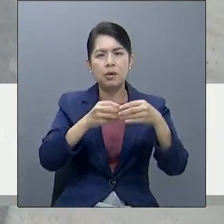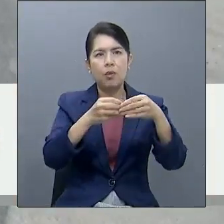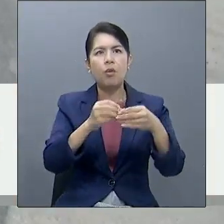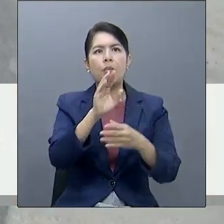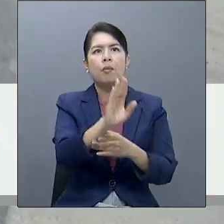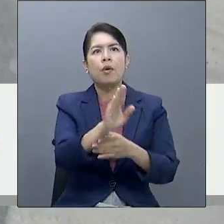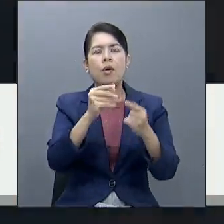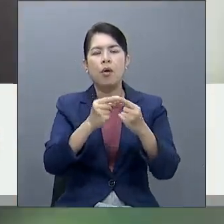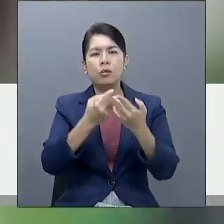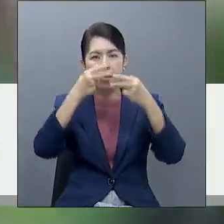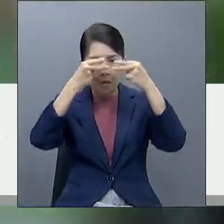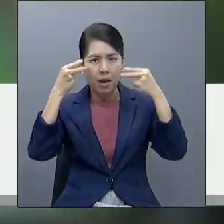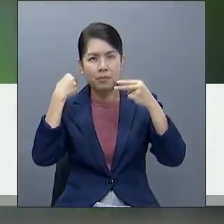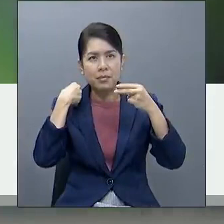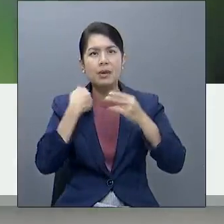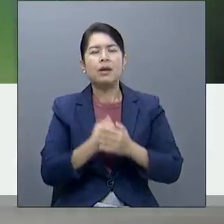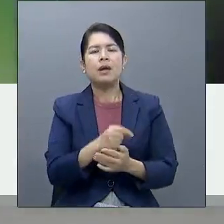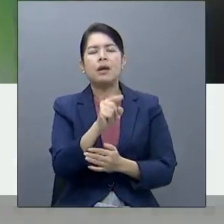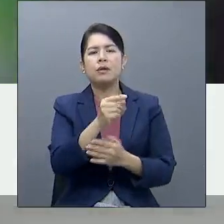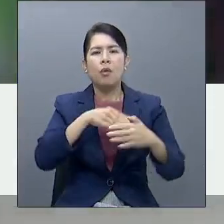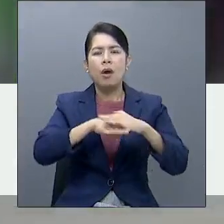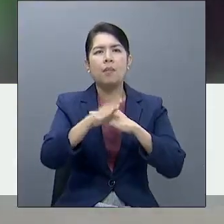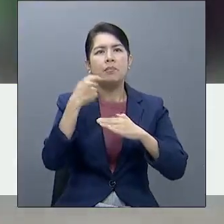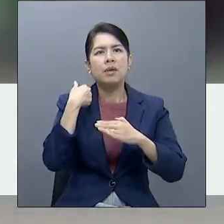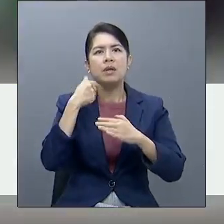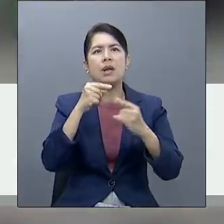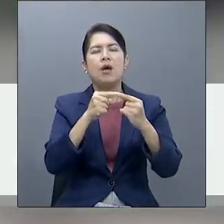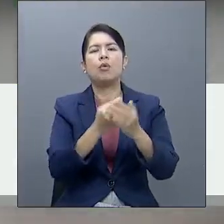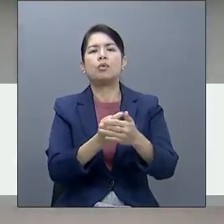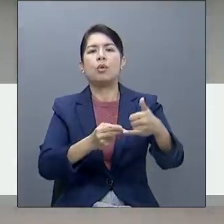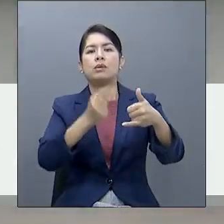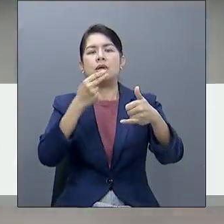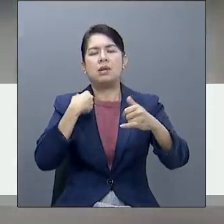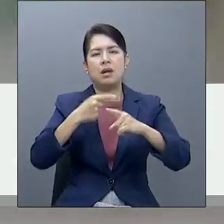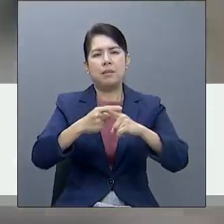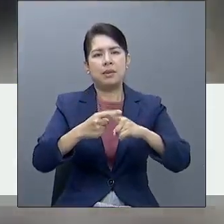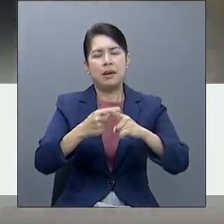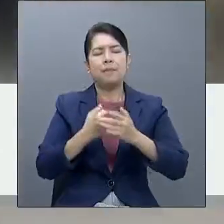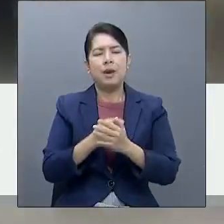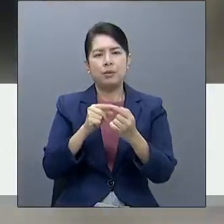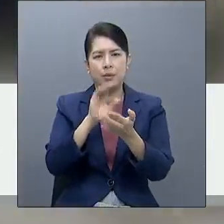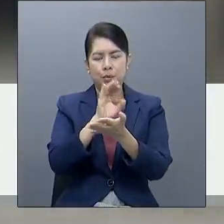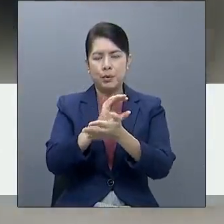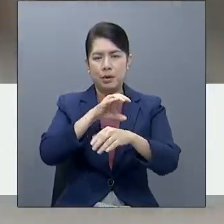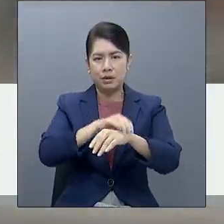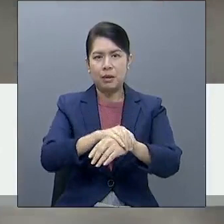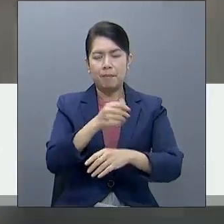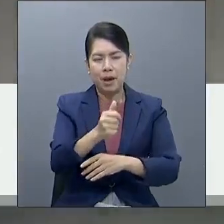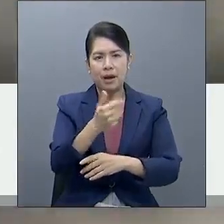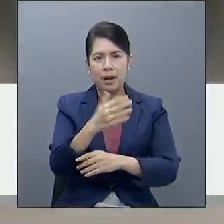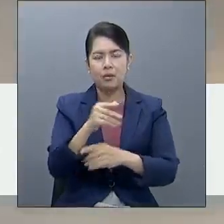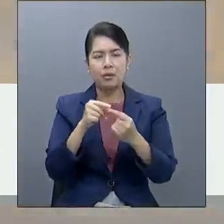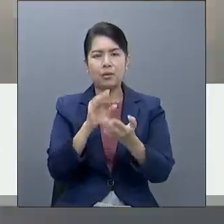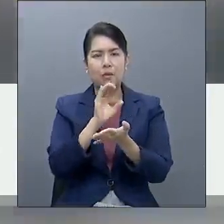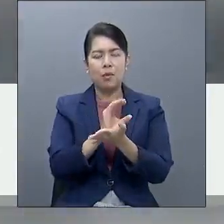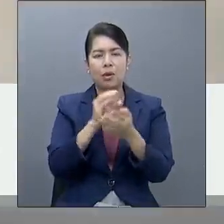ากร้านหนึ่งในนั้นเนี่ยถูกยิงได้รับบาดเจ็บและถูกตำรวจควบคุมตัวไว้ได้ก่อนที่ตำรวจจะติดตามจับกุมผู้ร่วมก่อเ